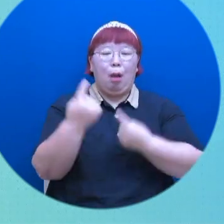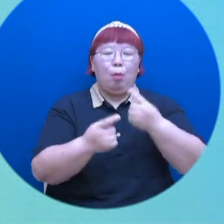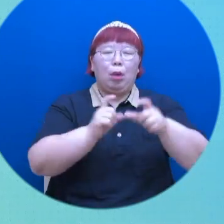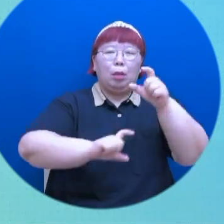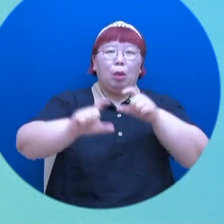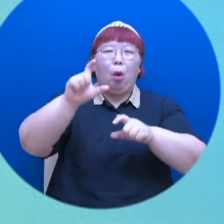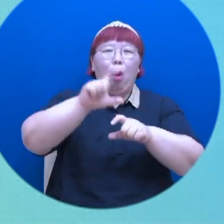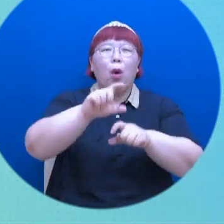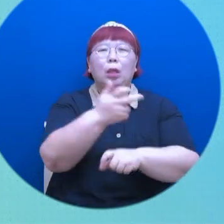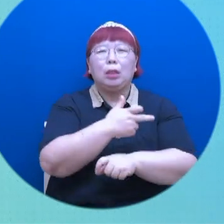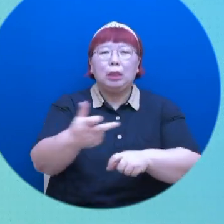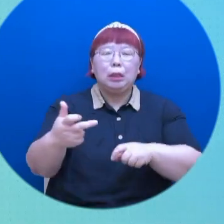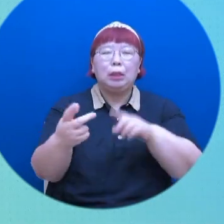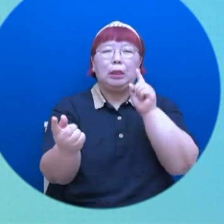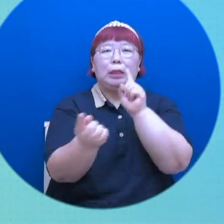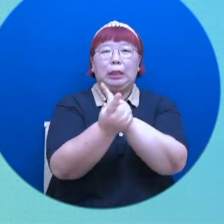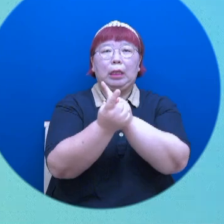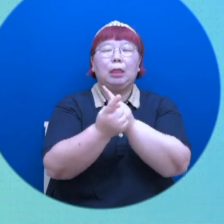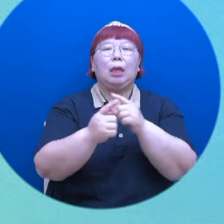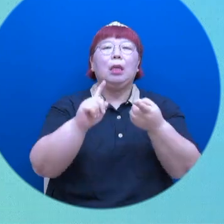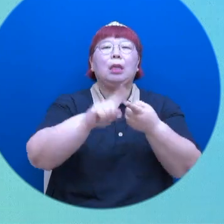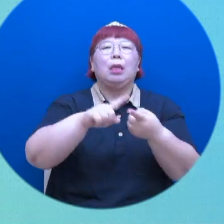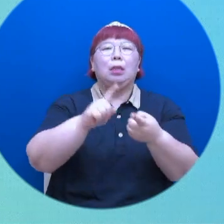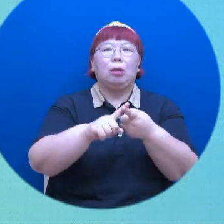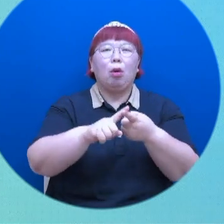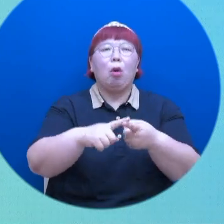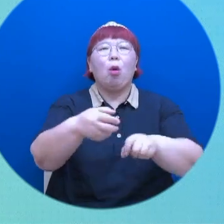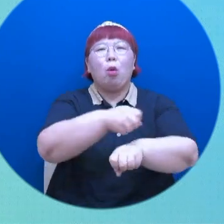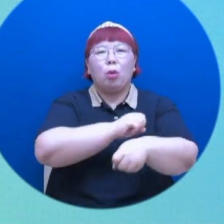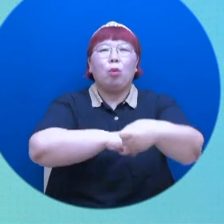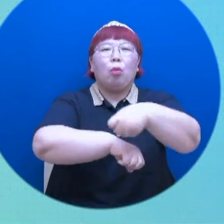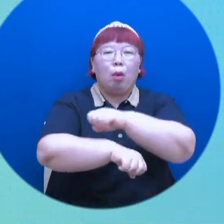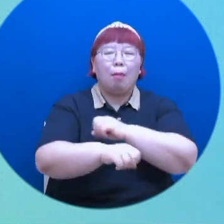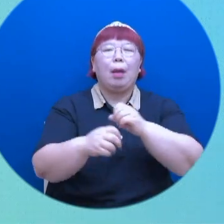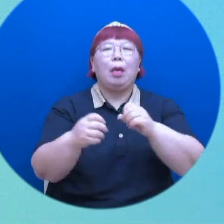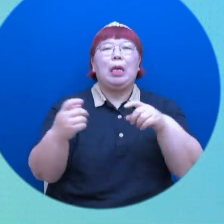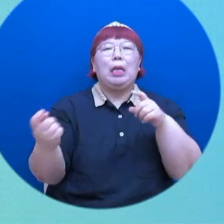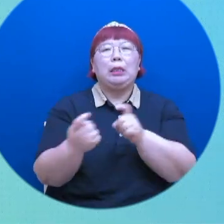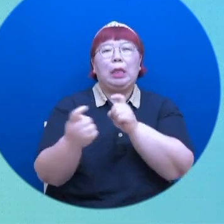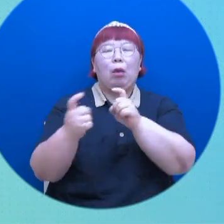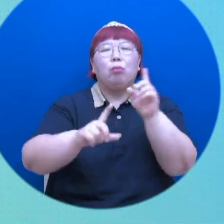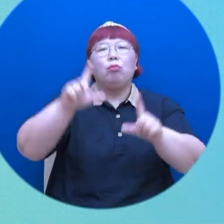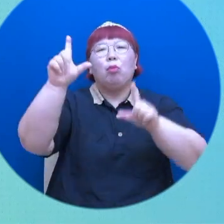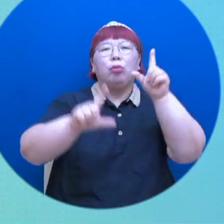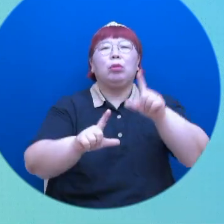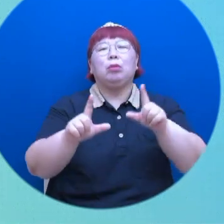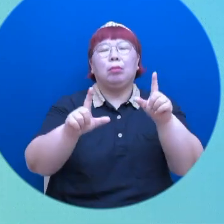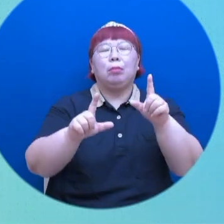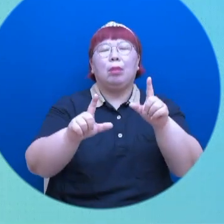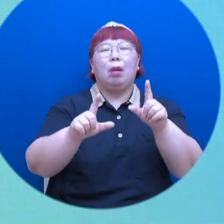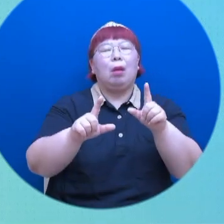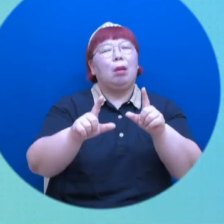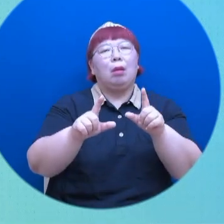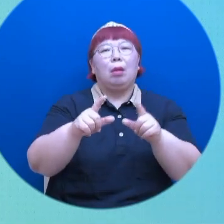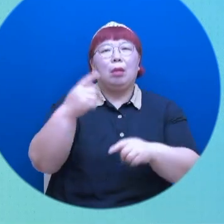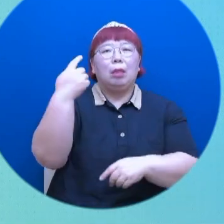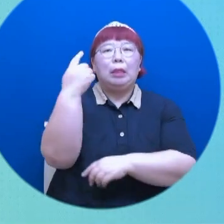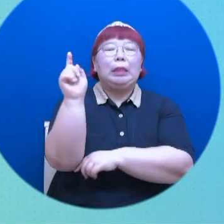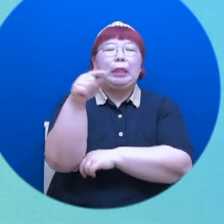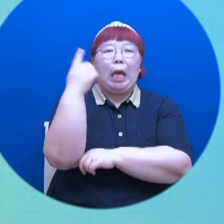큰 상대를 향해서 용감하게 싸운 모습을 마치 다윗과 같았다.